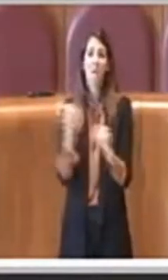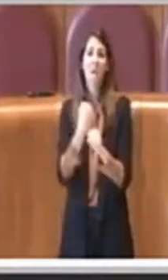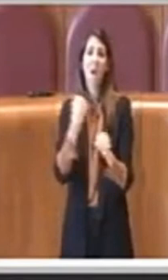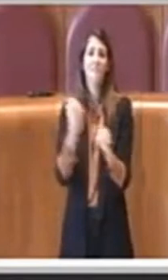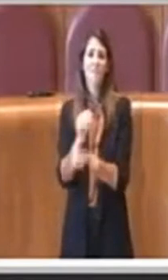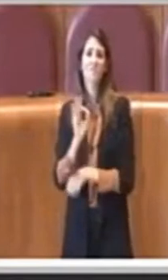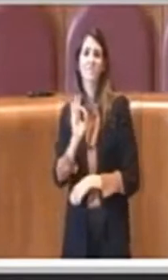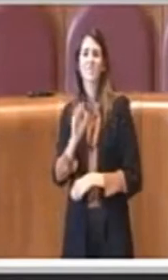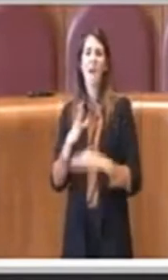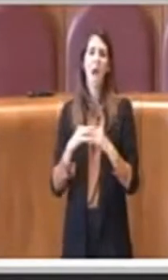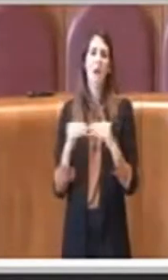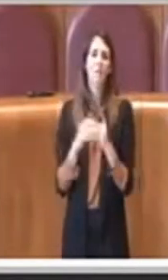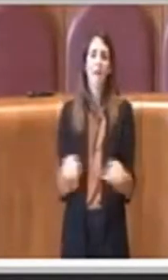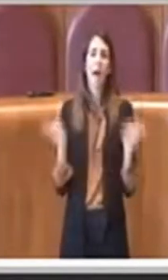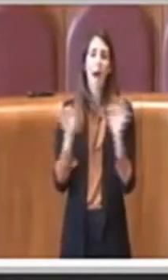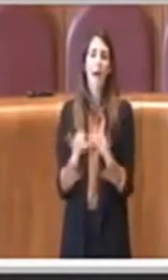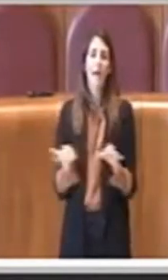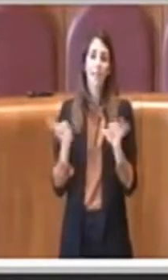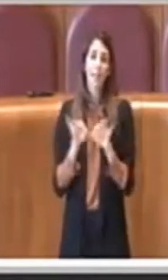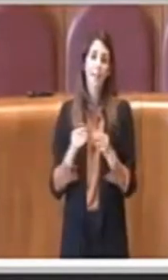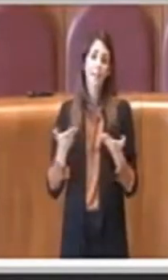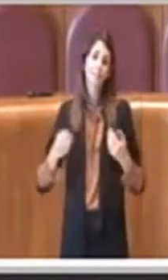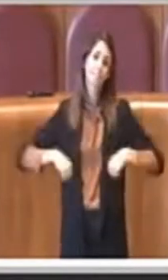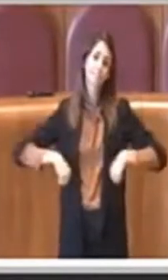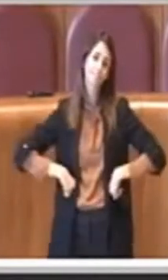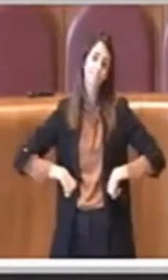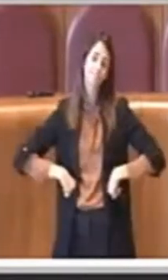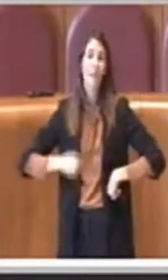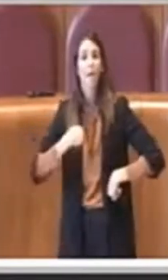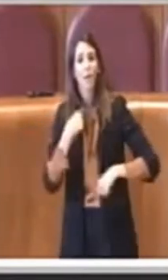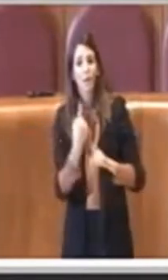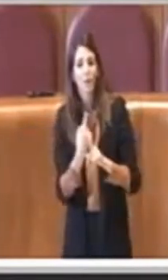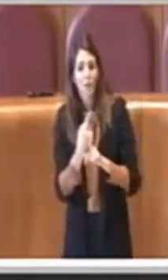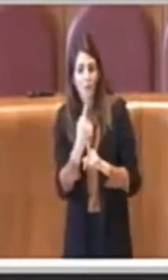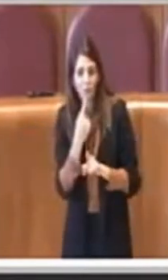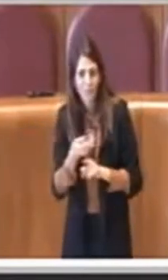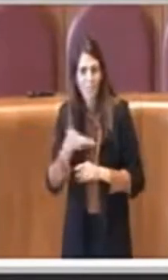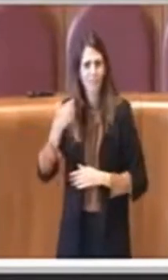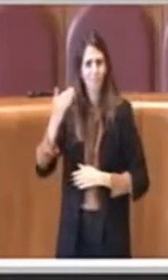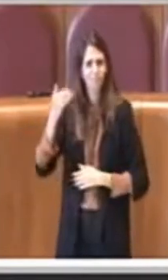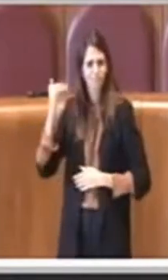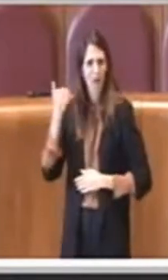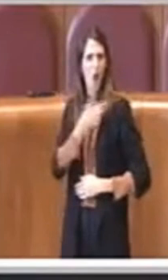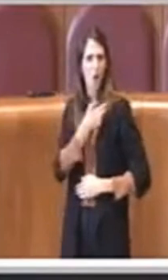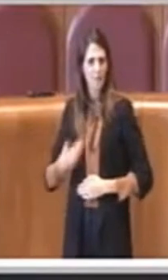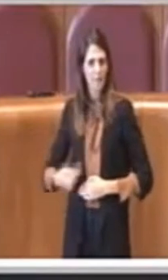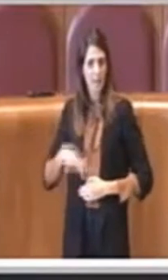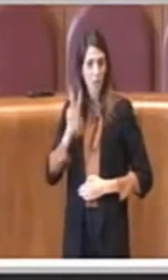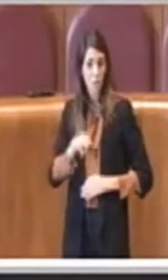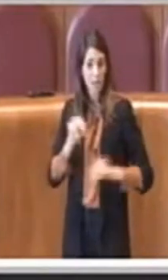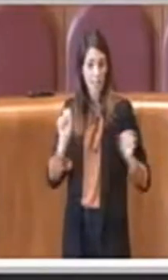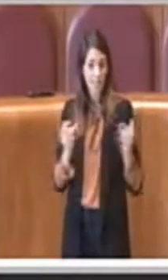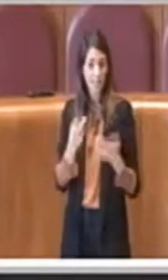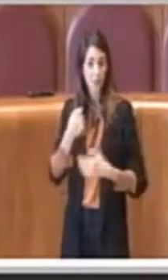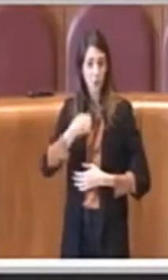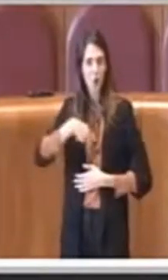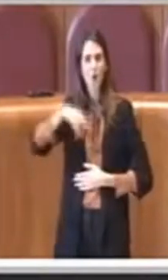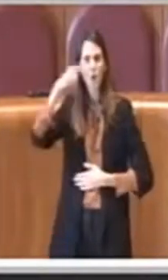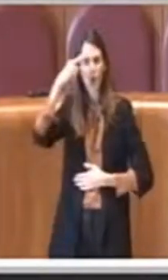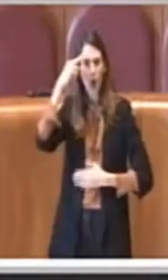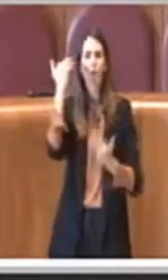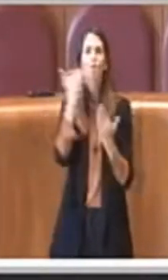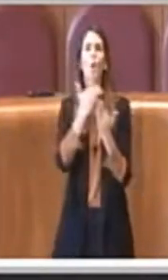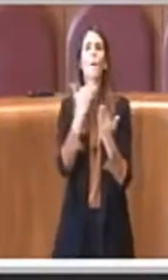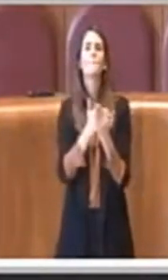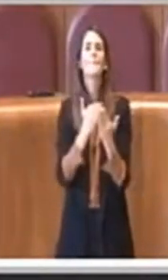devo dire che quando ero io consigliere nel 2013 si parlava di un piano industriale. Oggi ricordiamolo, un piano industriale